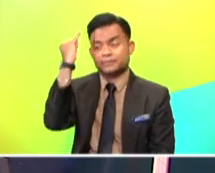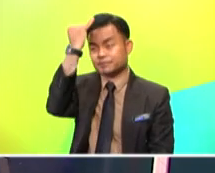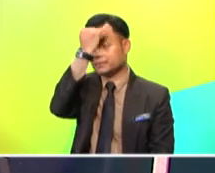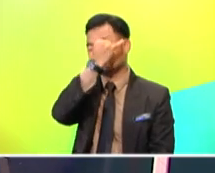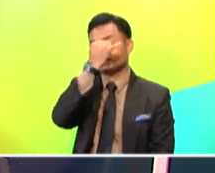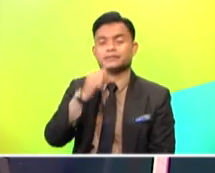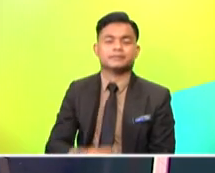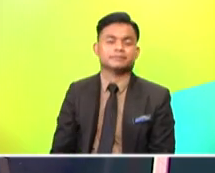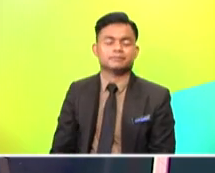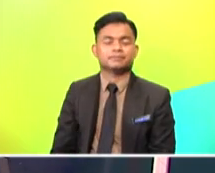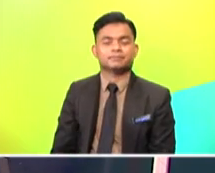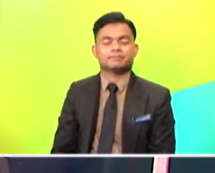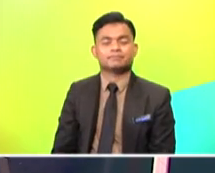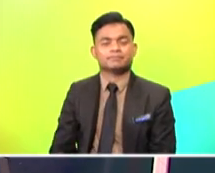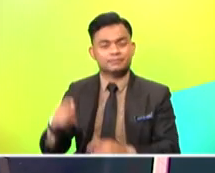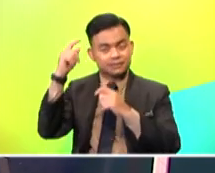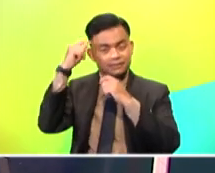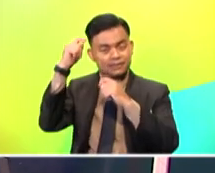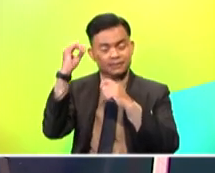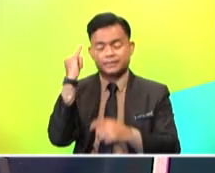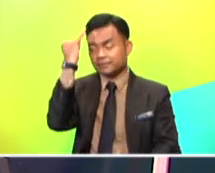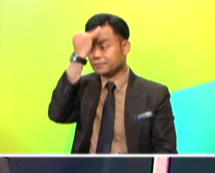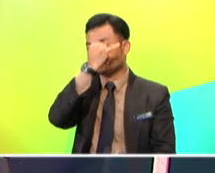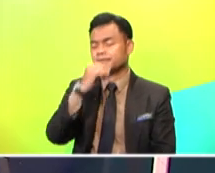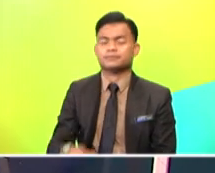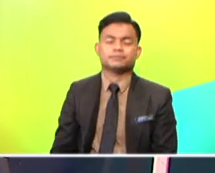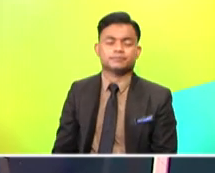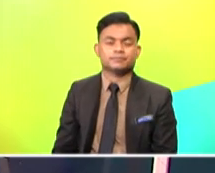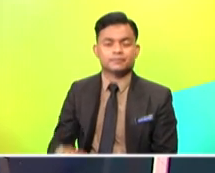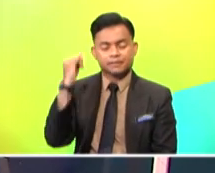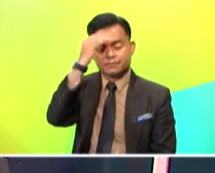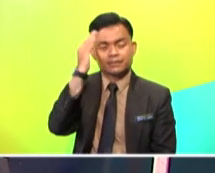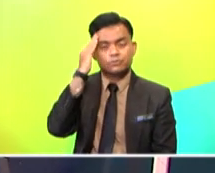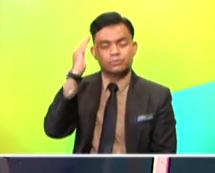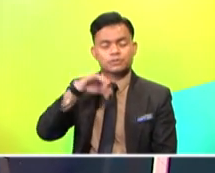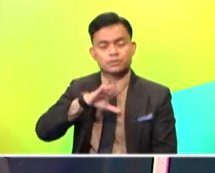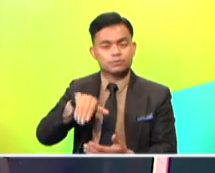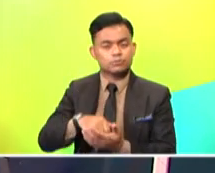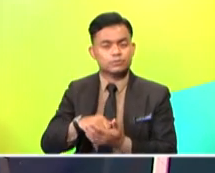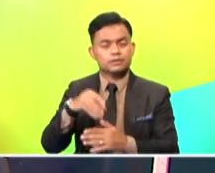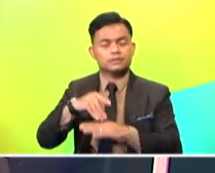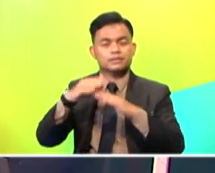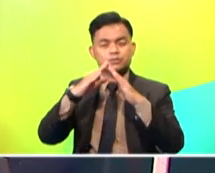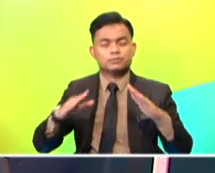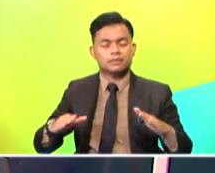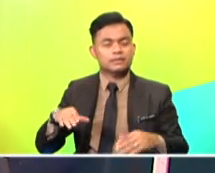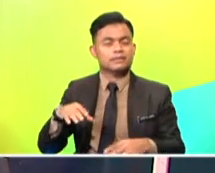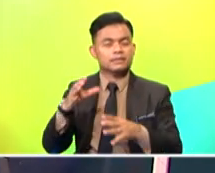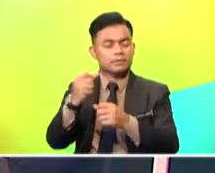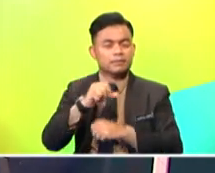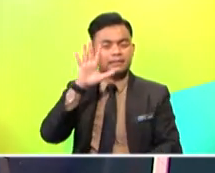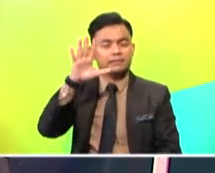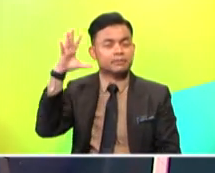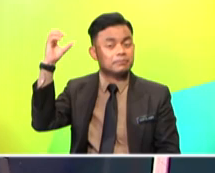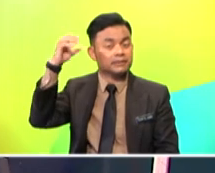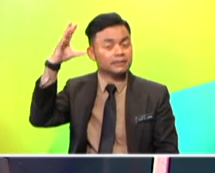Okey, terbaik Ifan. Ifan yakin dah percaya cikgu. Rakan-rakan sikap rumah pun dapat 5 bintang juga kan? Betul. Mesti diukur betul jugalah. Sebab